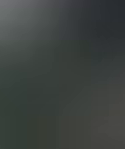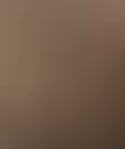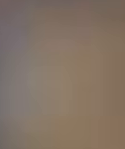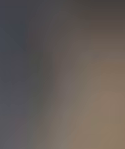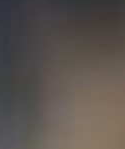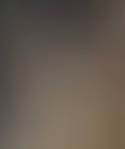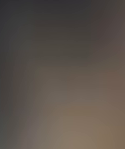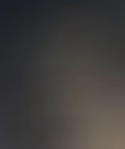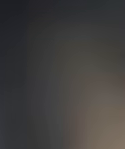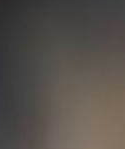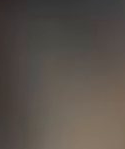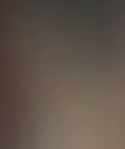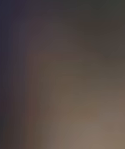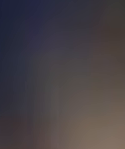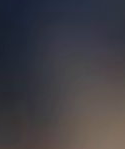Saleh.